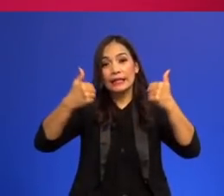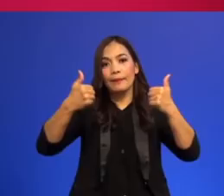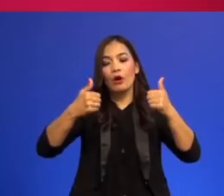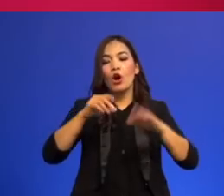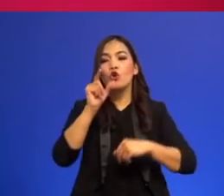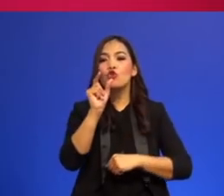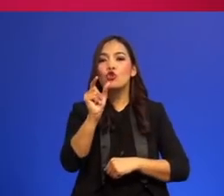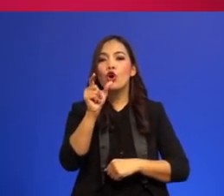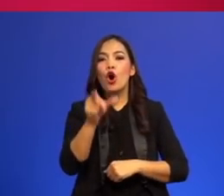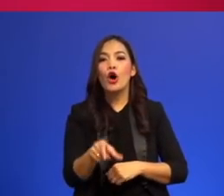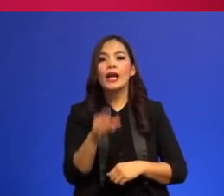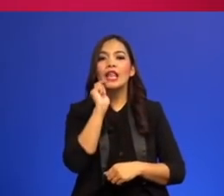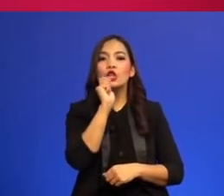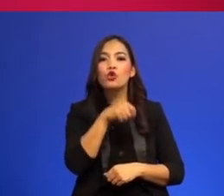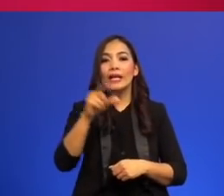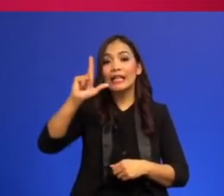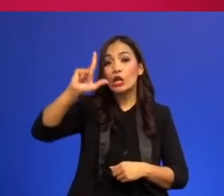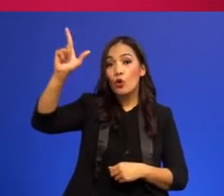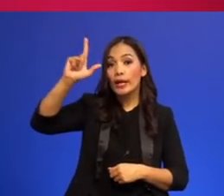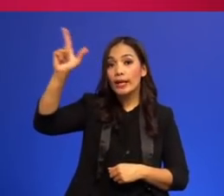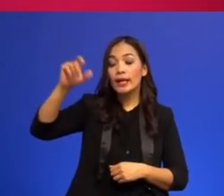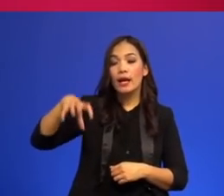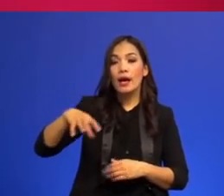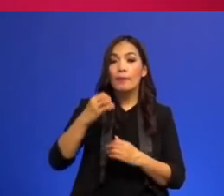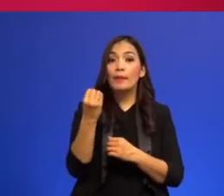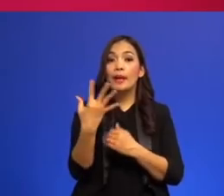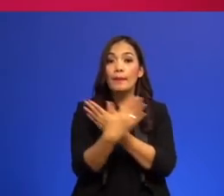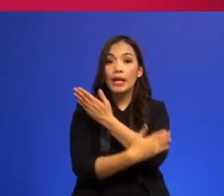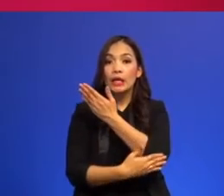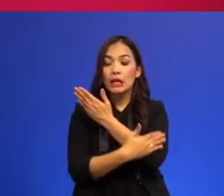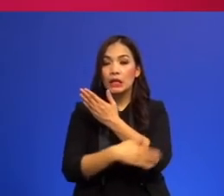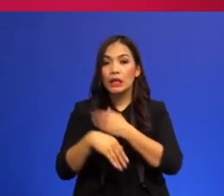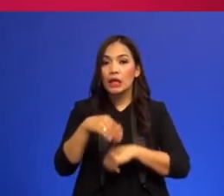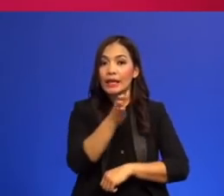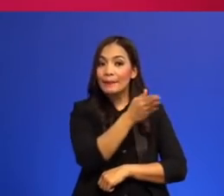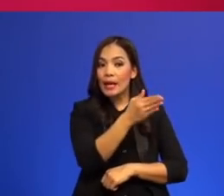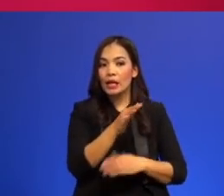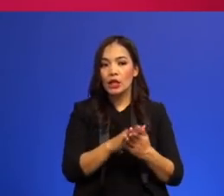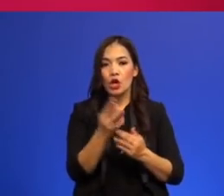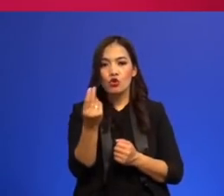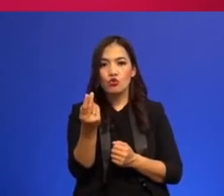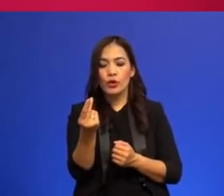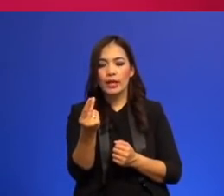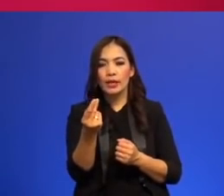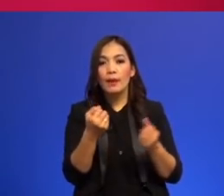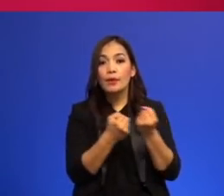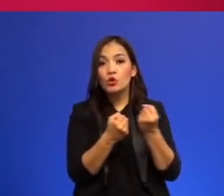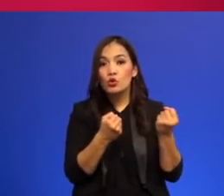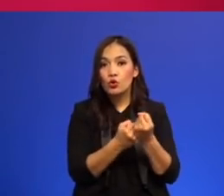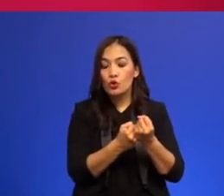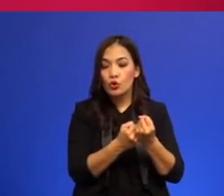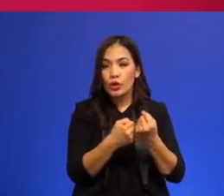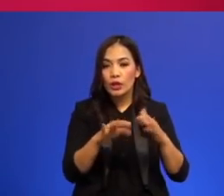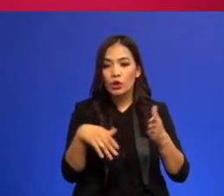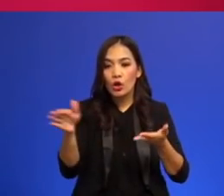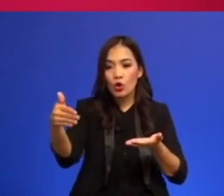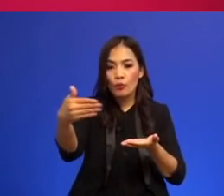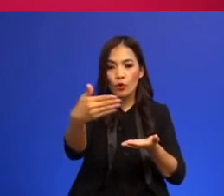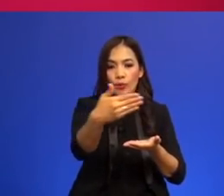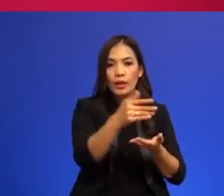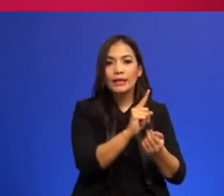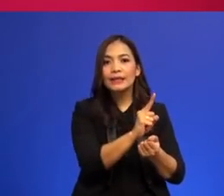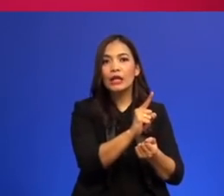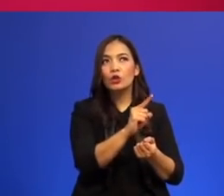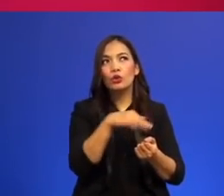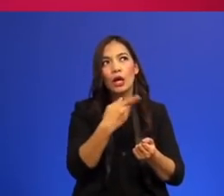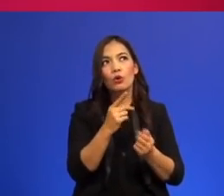ya. Orang tua di luar negeri di beberapa negara barat itu uang tunjangannya itu bisa dikumpulkan dalam setahun dua kali